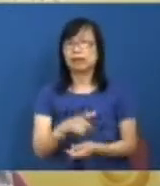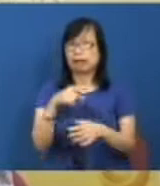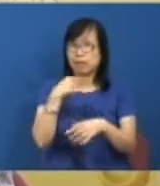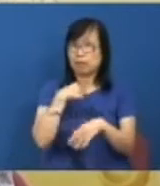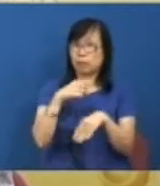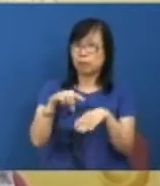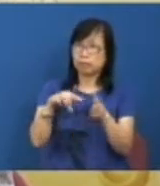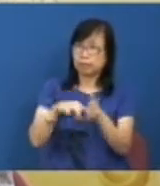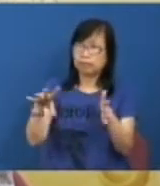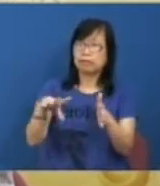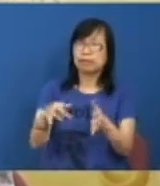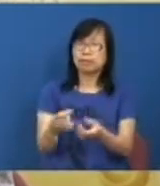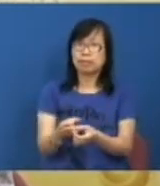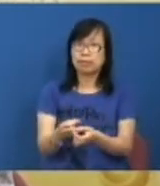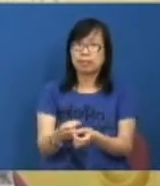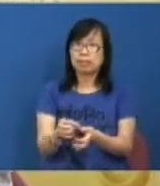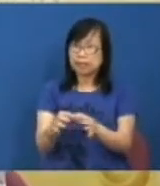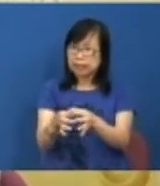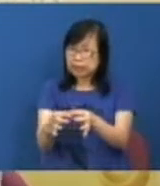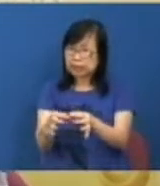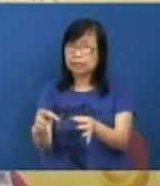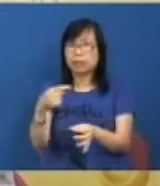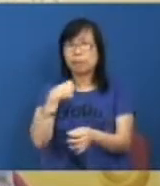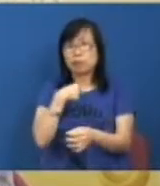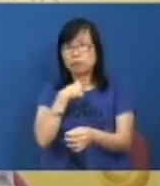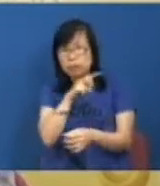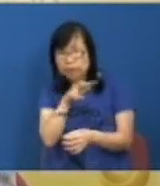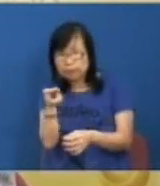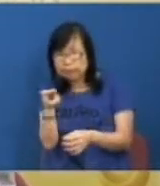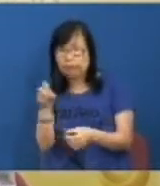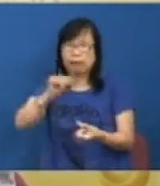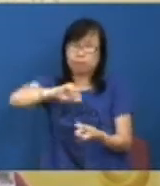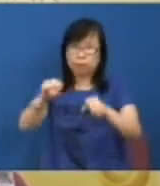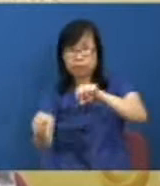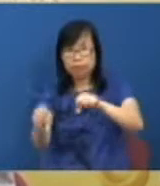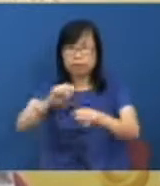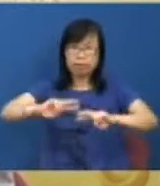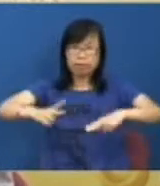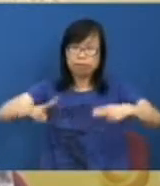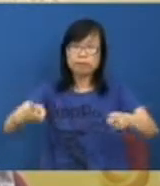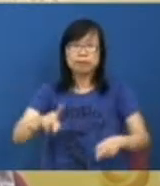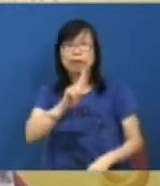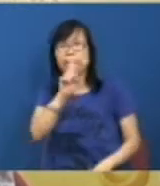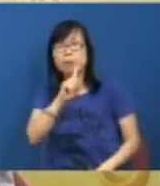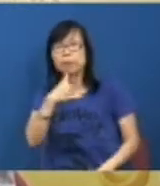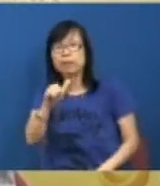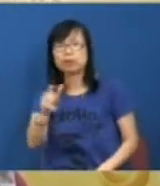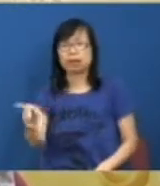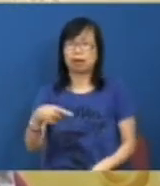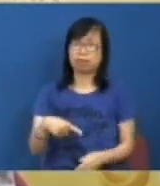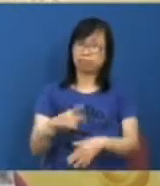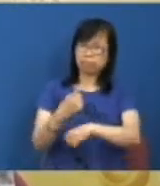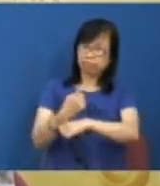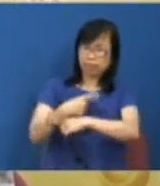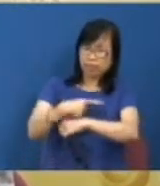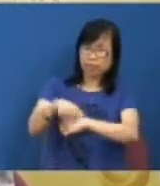池嘅，而那個就需要看我哋而家嘅科技發展去到邊個程度。但其實而家暫時嚟講都幾好嘅，即